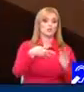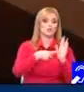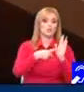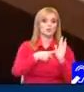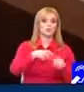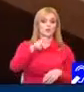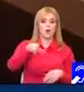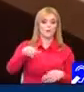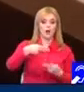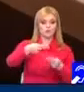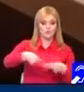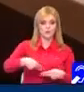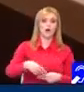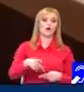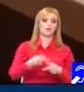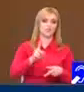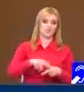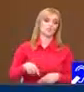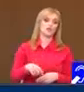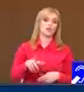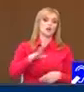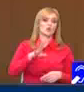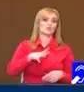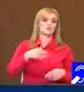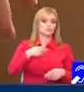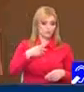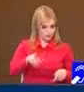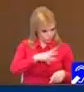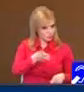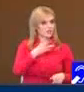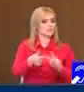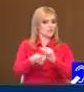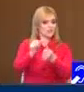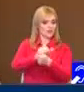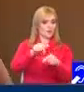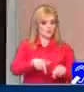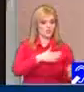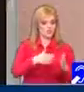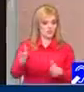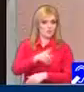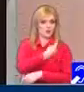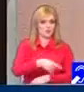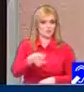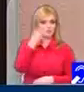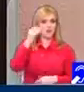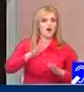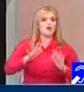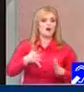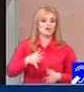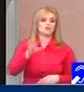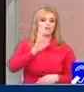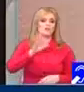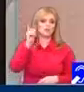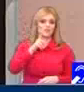semnat-o, spunând că își doresc o schimbare reală a serviciilor medicale din maternitățile Republicii Moldova. Cazul tinerei care a avortat în